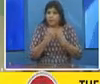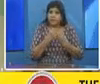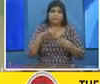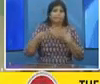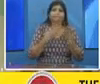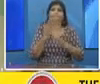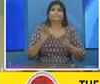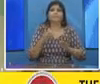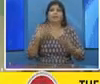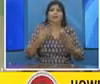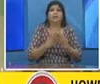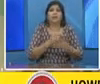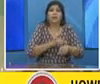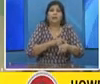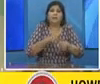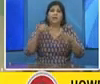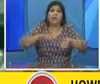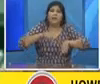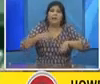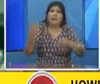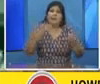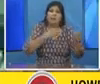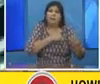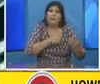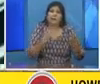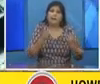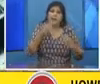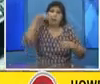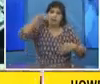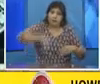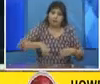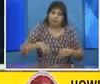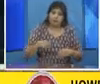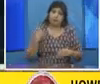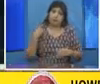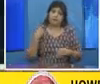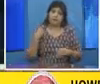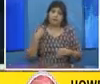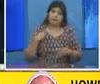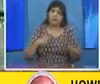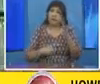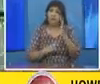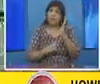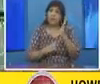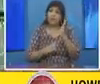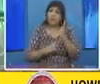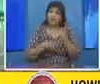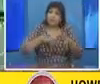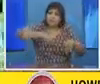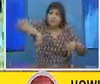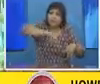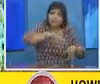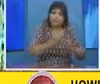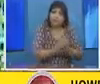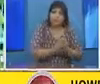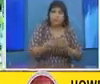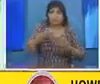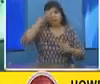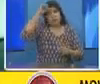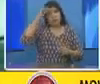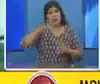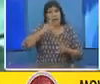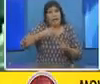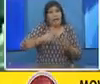नहीं उठा पाए। लेकिन आज डिफेंस सेक्टर में टेक्नोलॉजी के क्षेत्र में भारत आगे